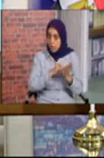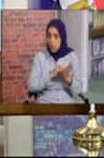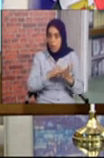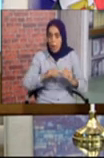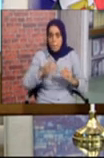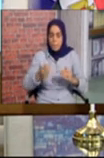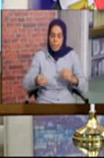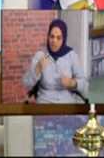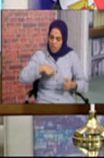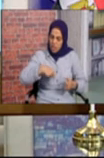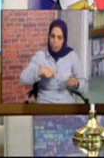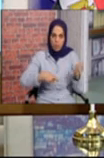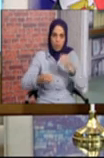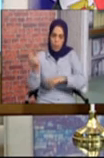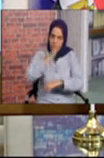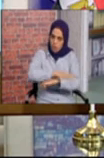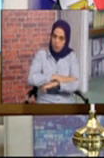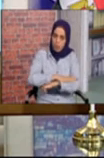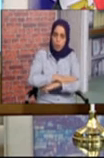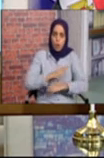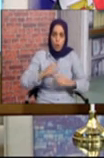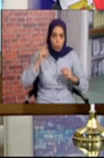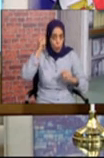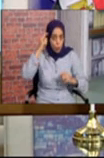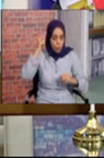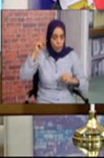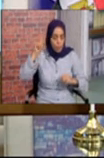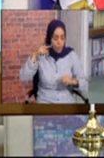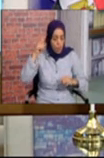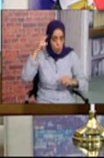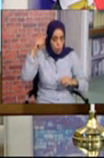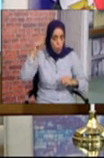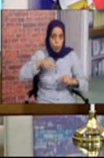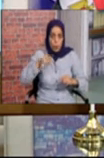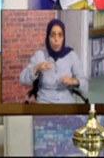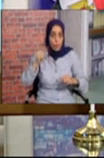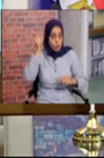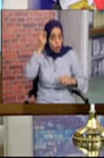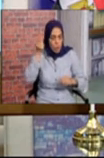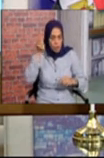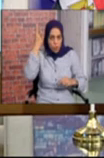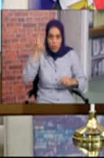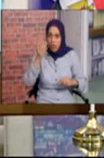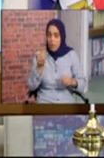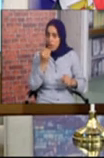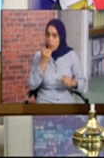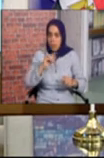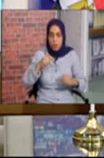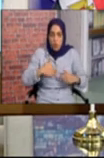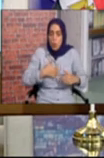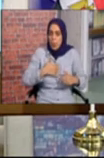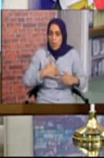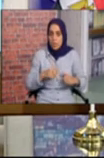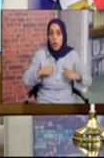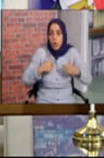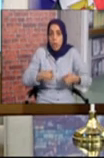بتهدم دول وبتفكك عقول بدون تنسيق فكري وثقافي ونفسي